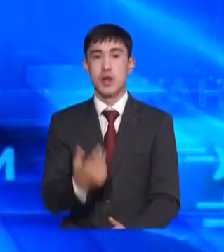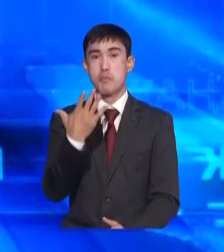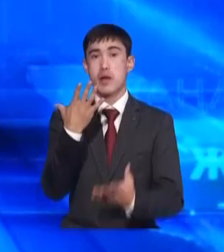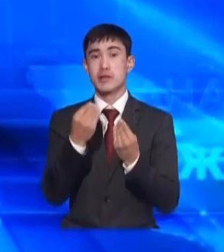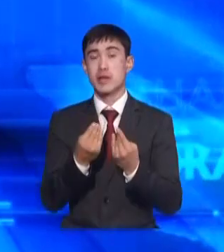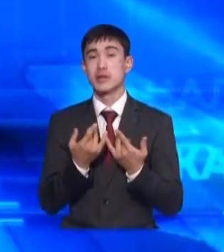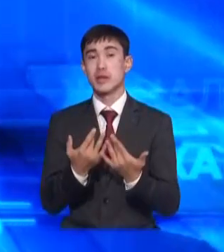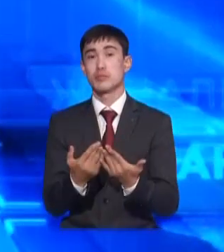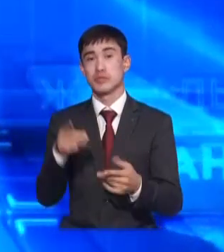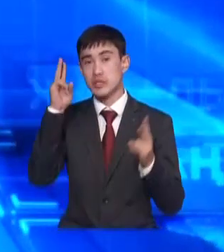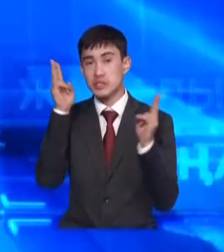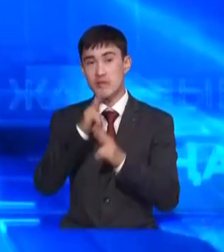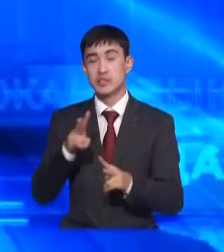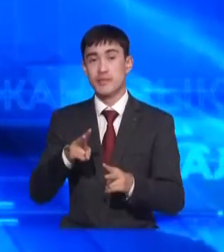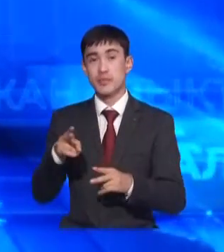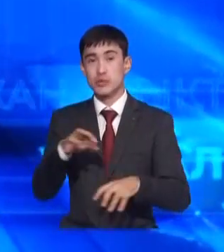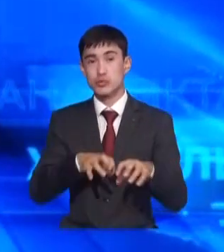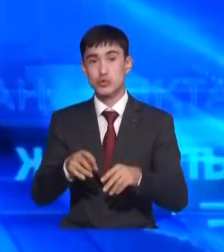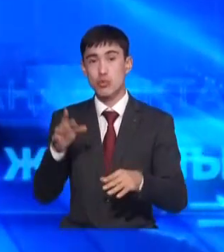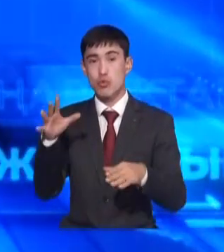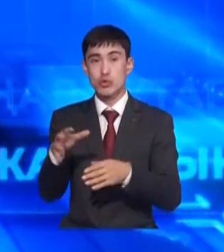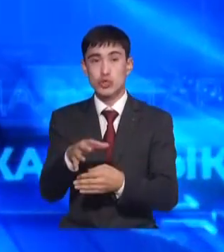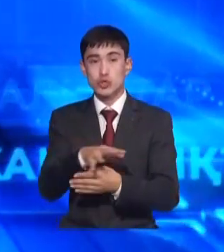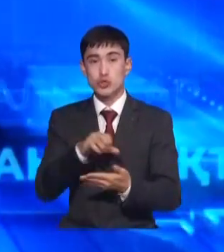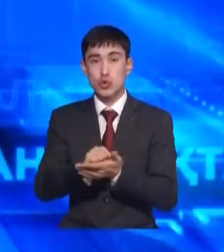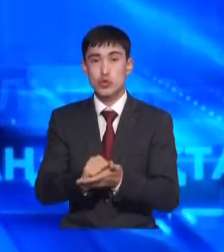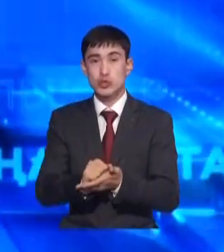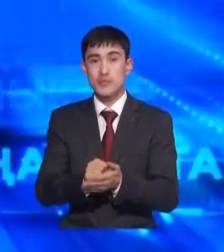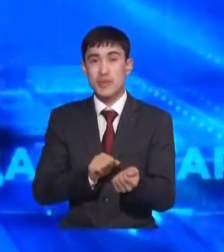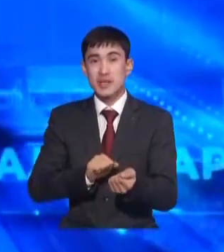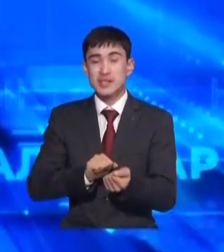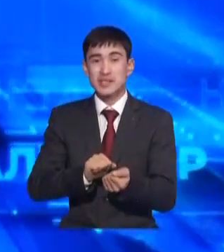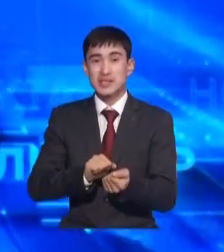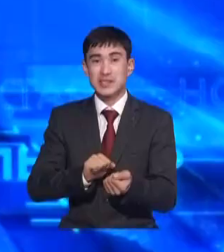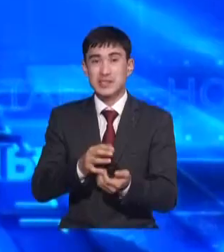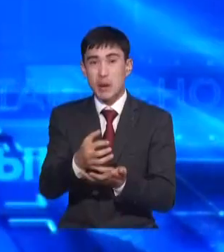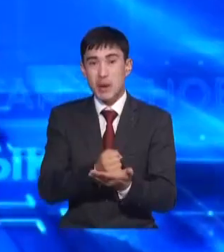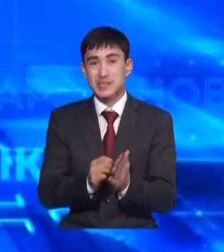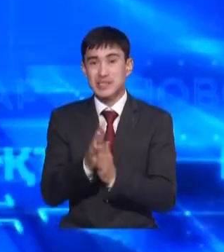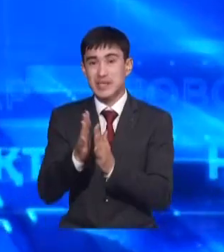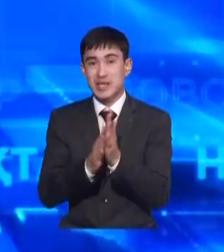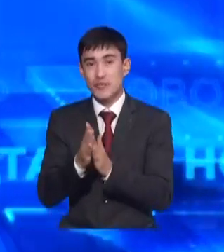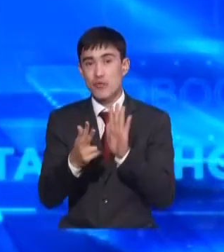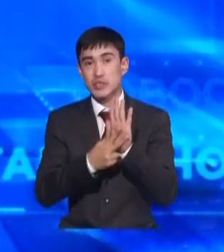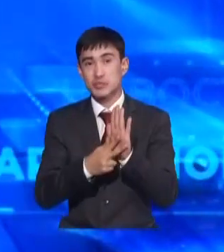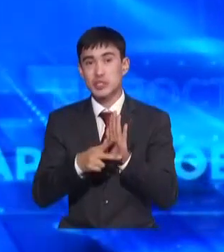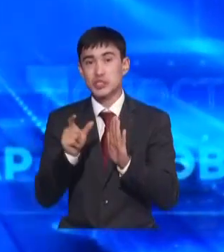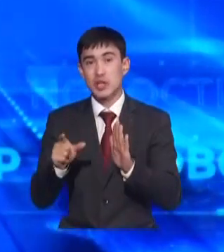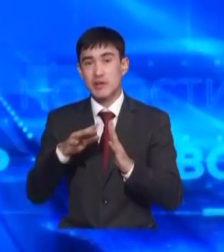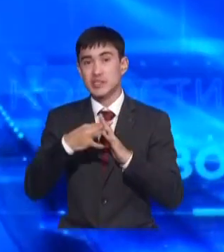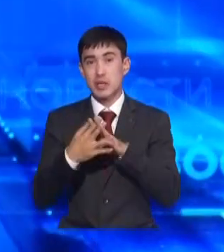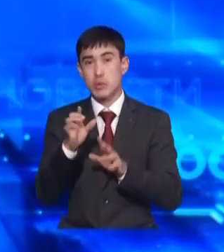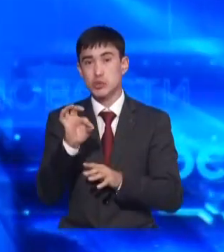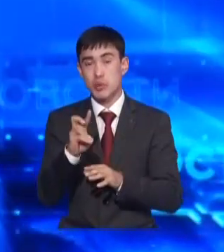Пять дней потребовалось неизвестным злоумышленникам, чтобы уничтожить запасы сена у 8 жителей села Бастюбе Каратальского